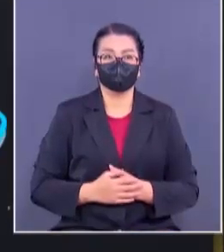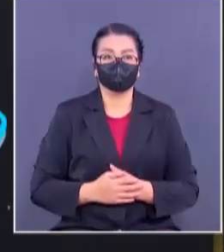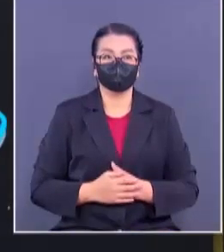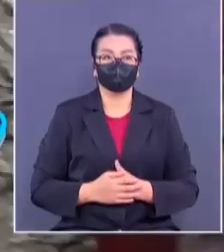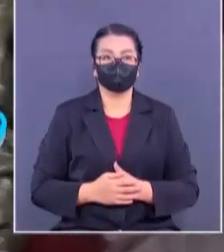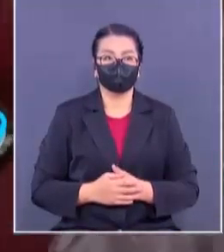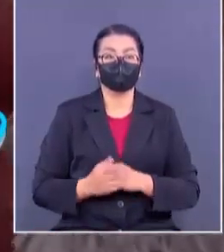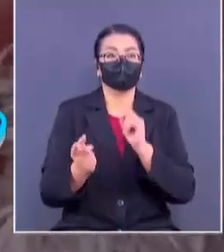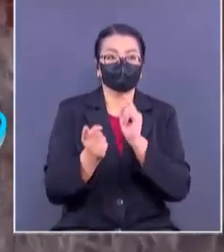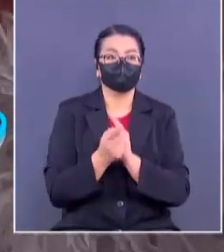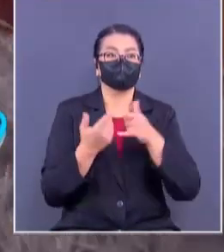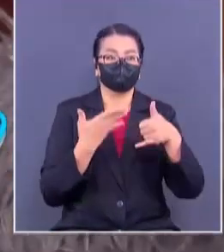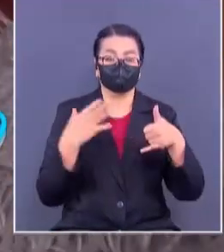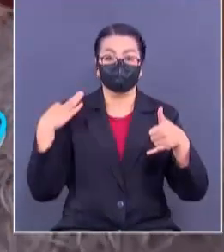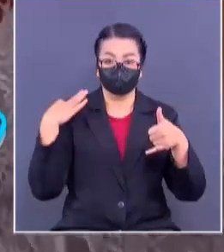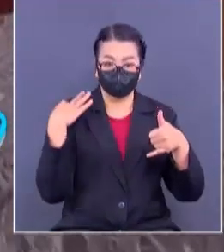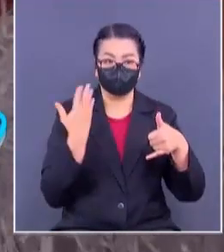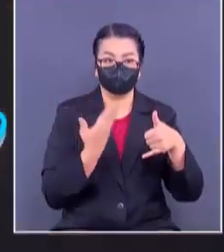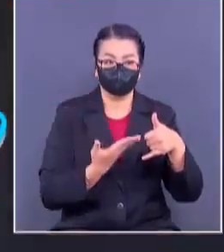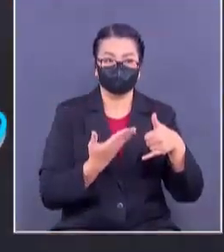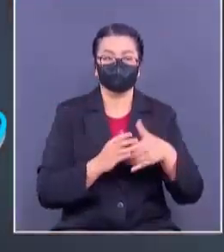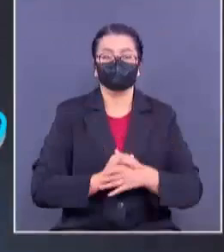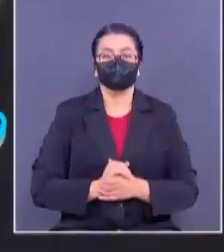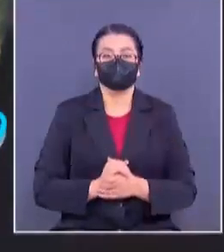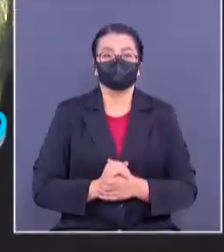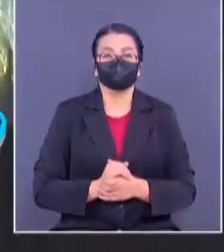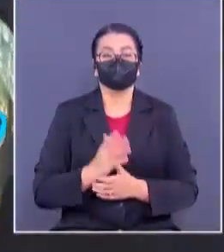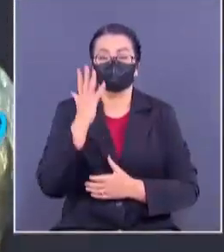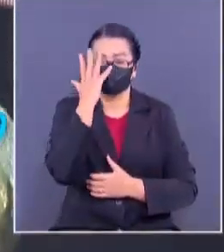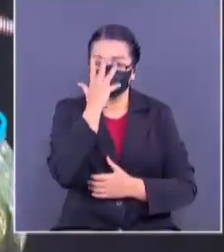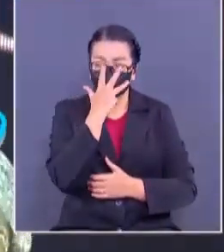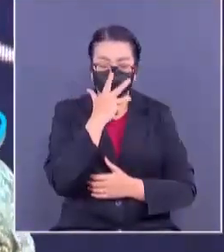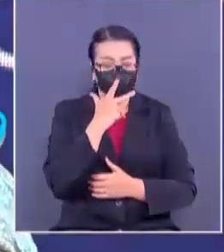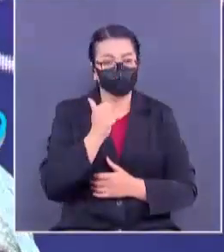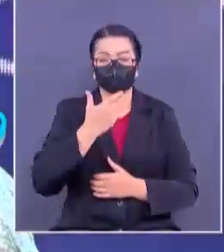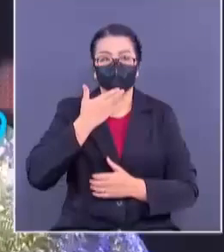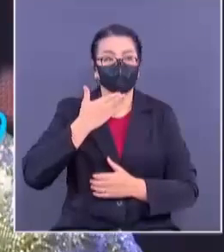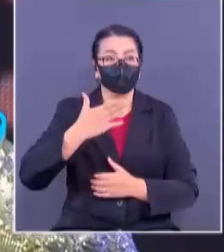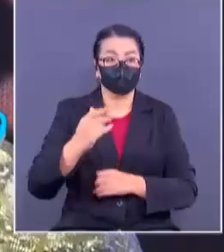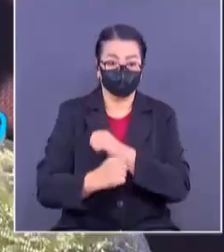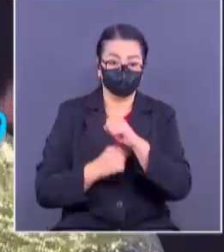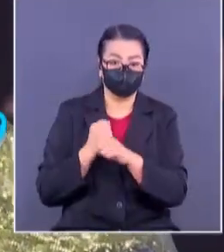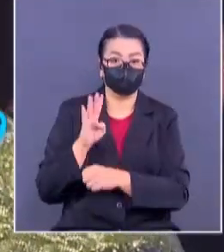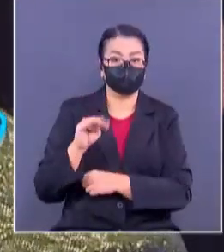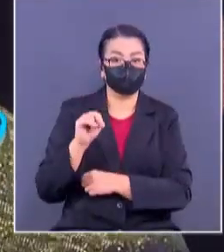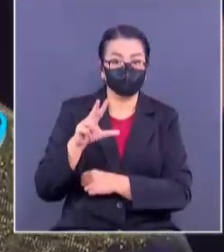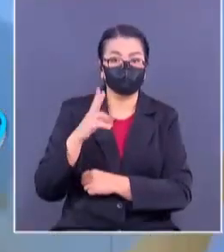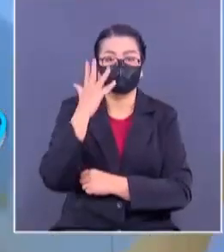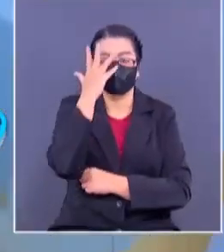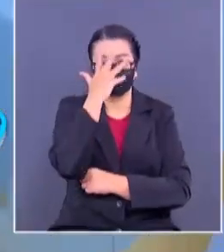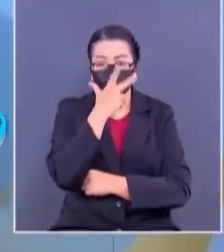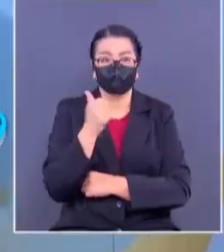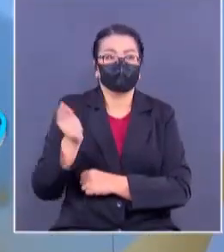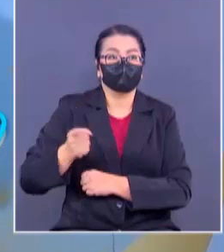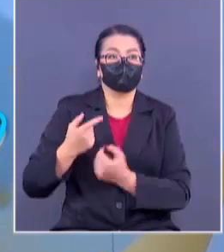มีโอกาสเจอหน้านางแบบสาวรุ่นใหญ่นะคะอย่างพี่ลูกหมีรัศมีบอกเลยว่ายังสวยไม่ส่างแม้อายุจะ43ปีแล้วก็ตาม